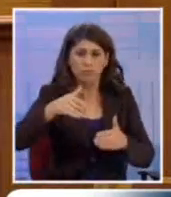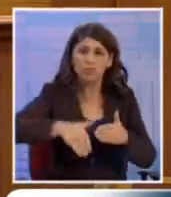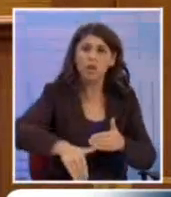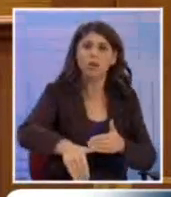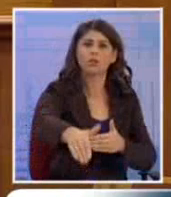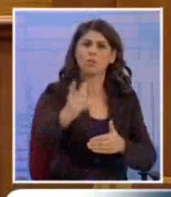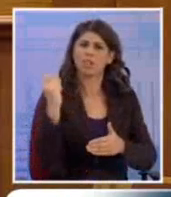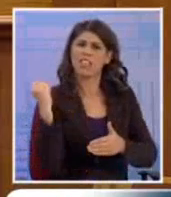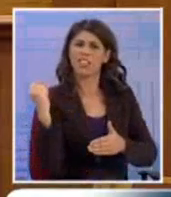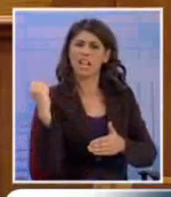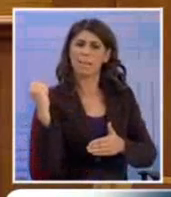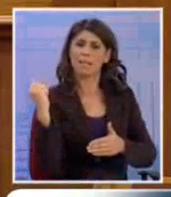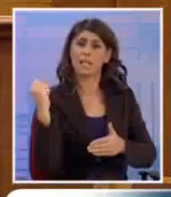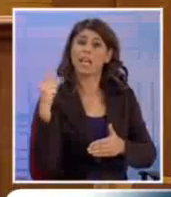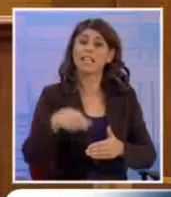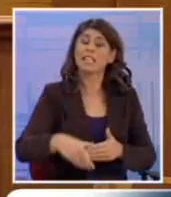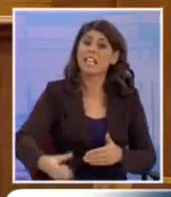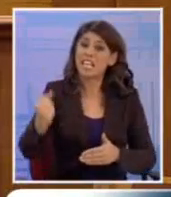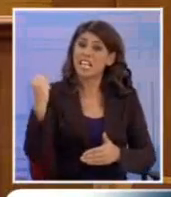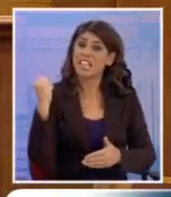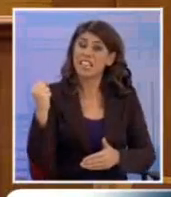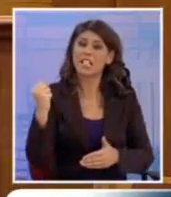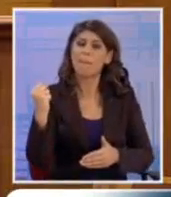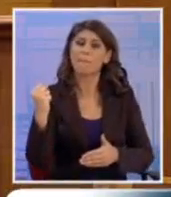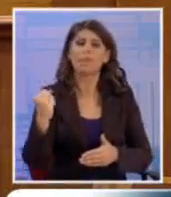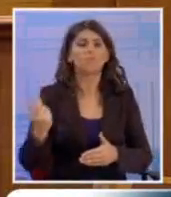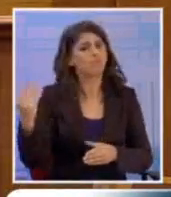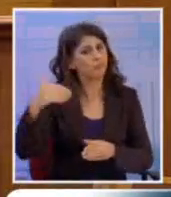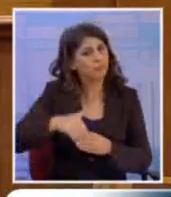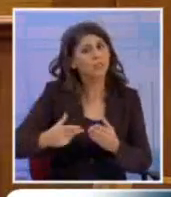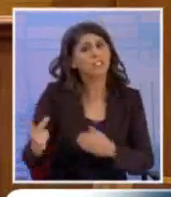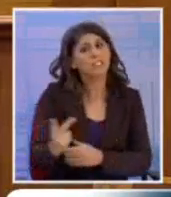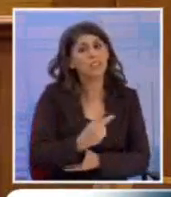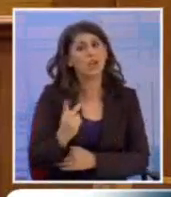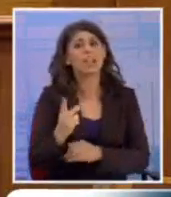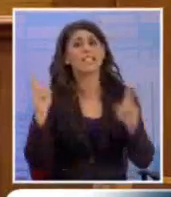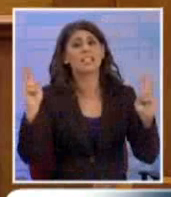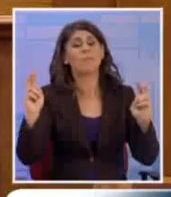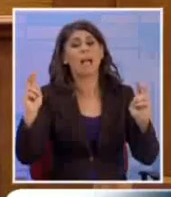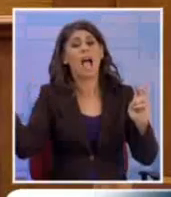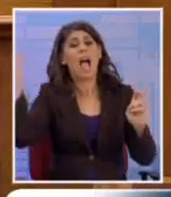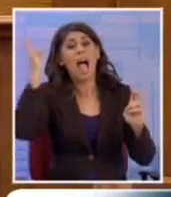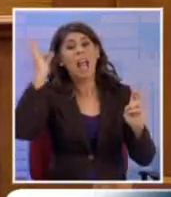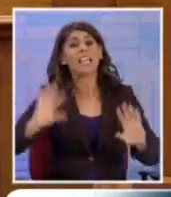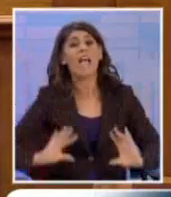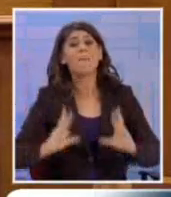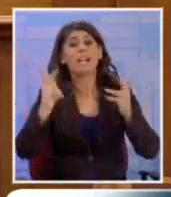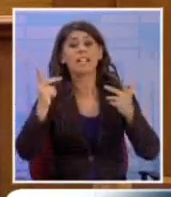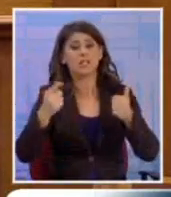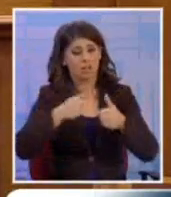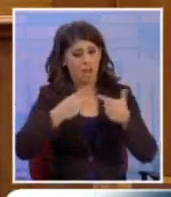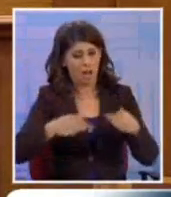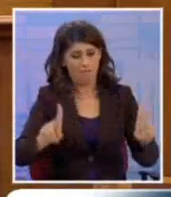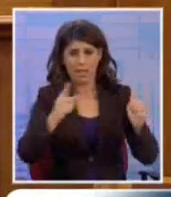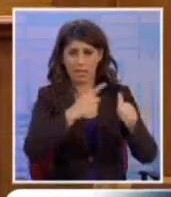ήταν δυναμική. Ήταν η δύναμη αυτή που έβαλε στην κοινωνία τα συνθήματα της Γαλλικής Επανάστασης, την